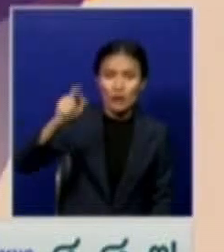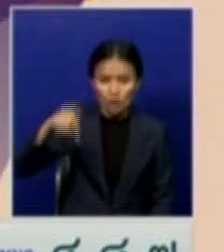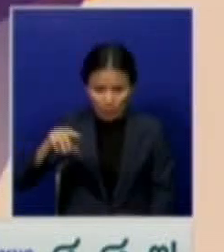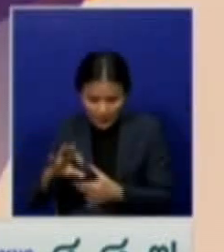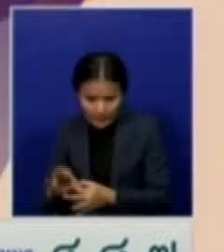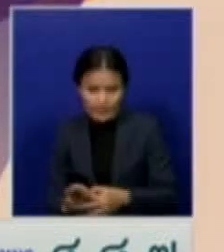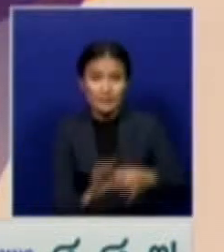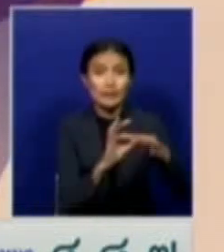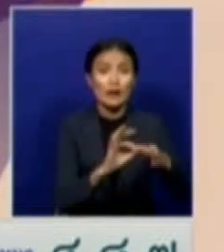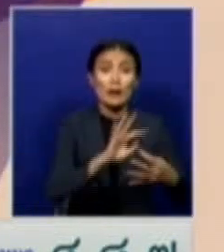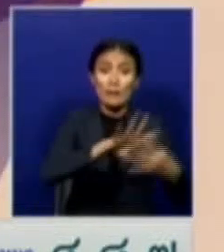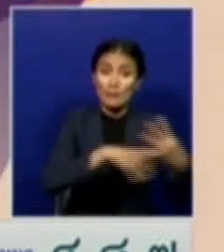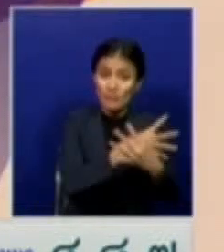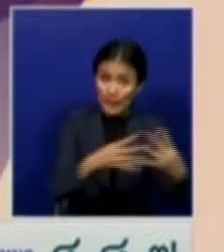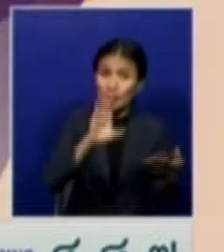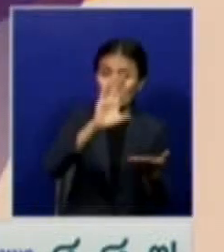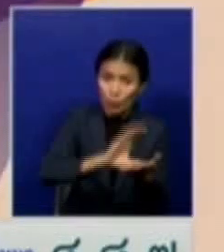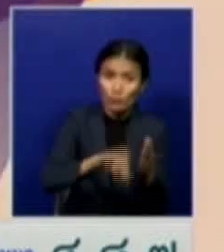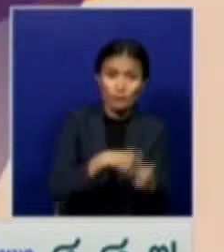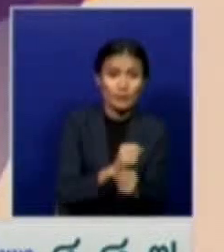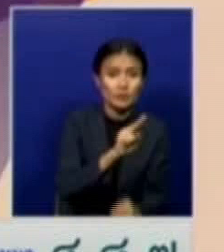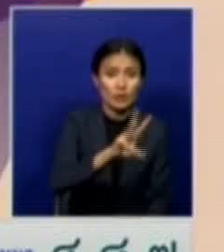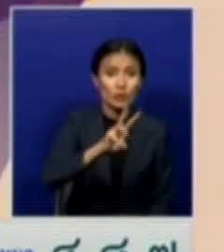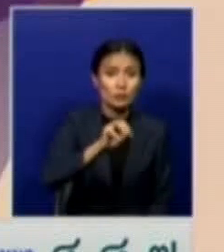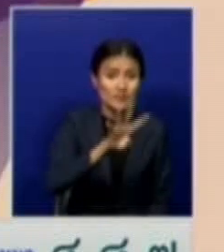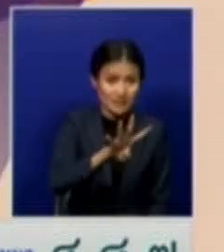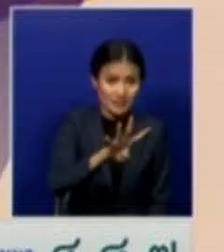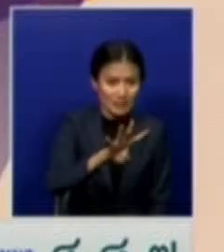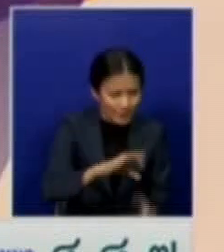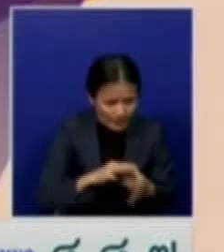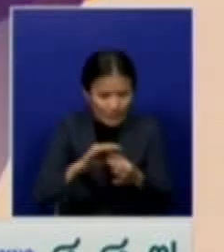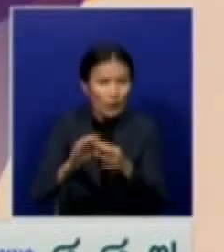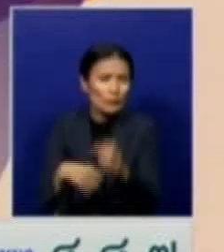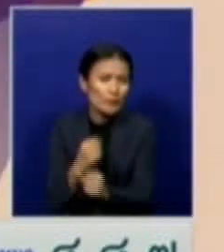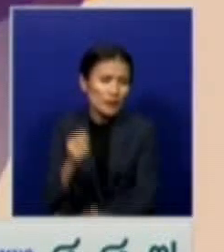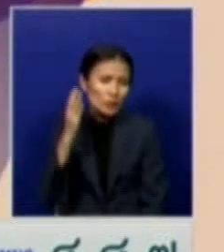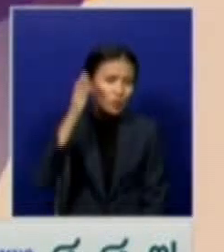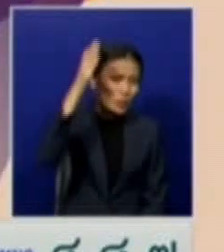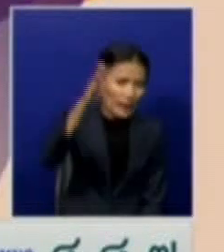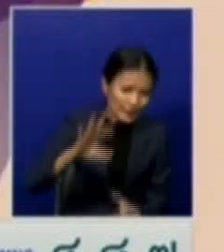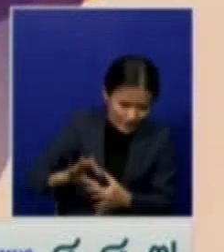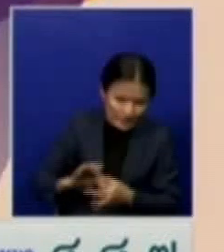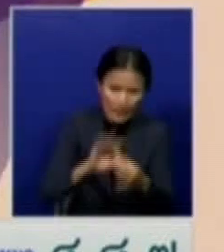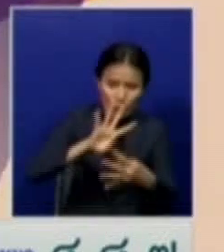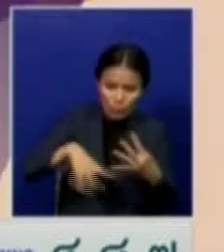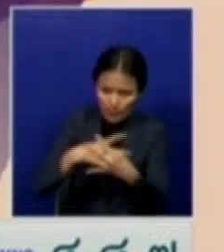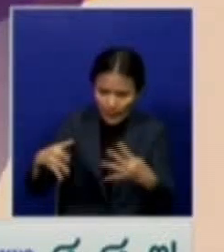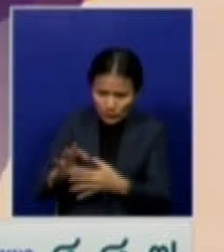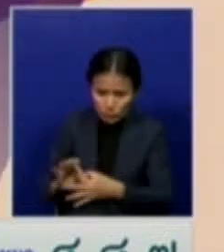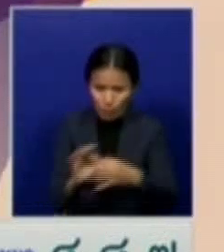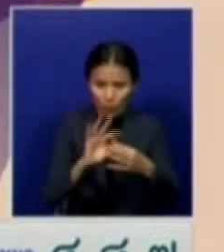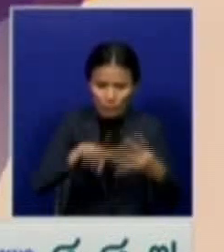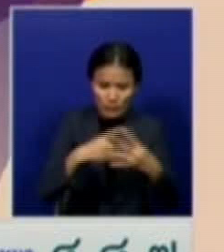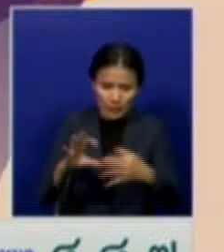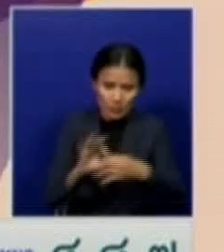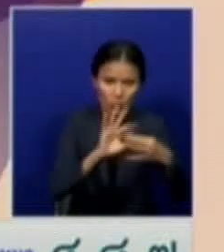ในปี64และงบประมาณในปีถัดๆไปพอกันทีครับกับการก่อหนี้ผูกพันในการ